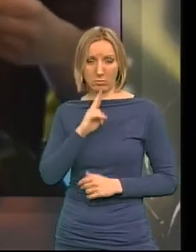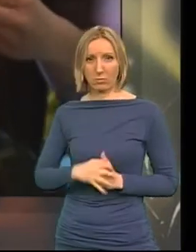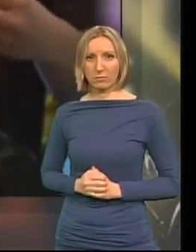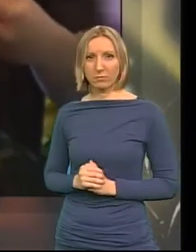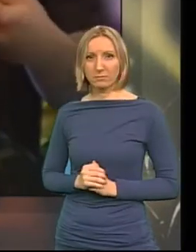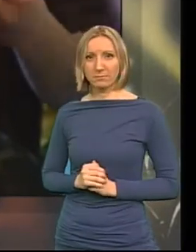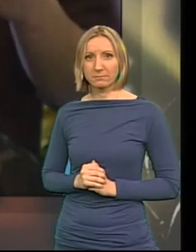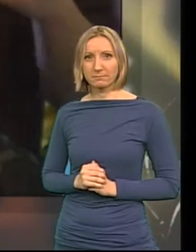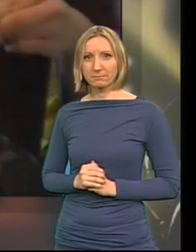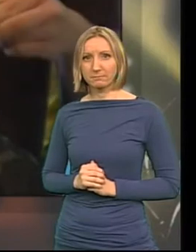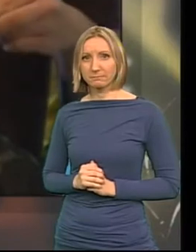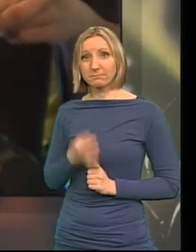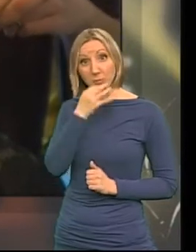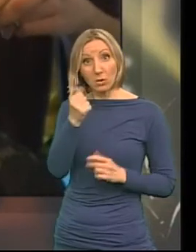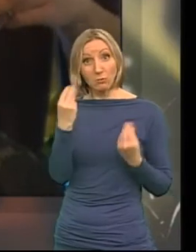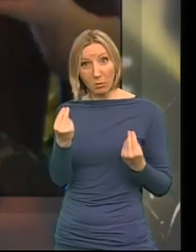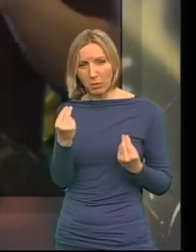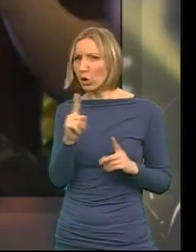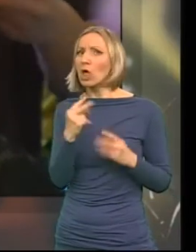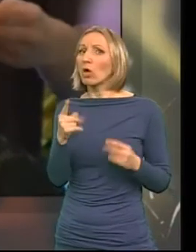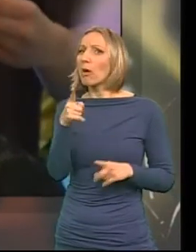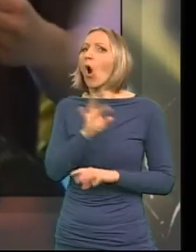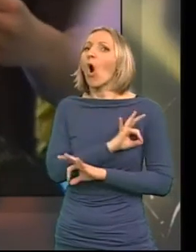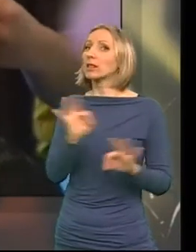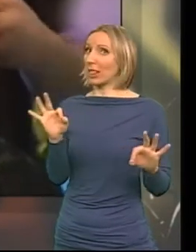Super. Dobar je, da. Dobar je,